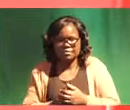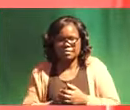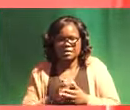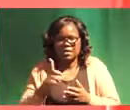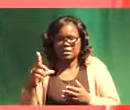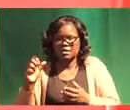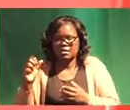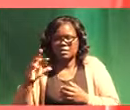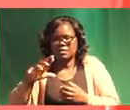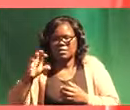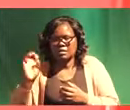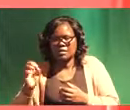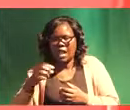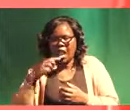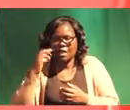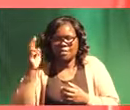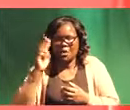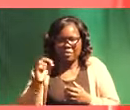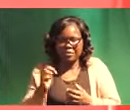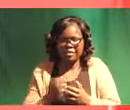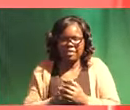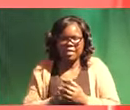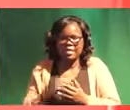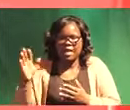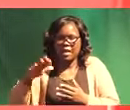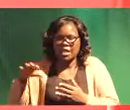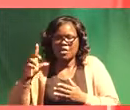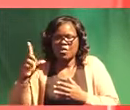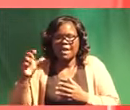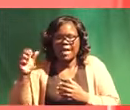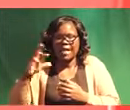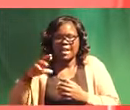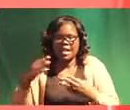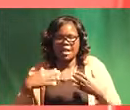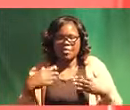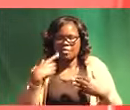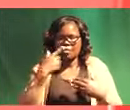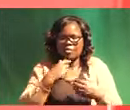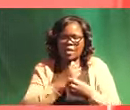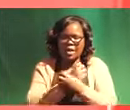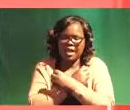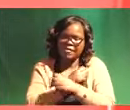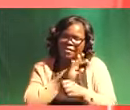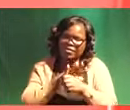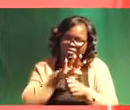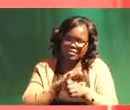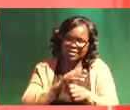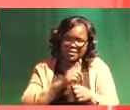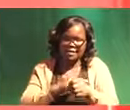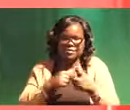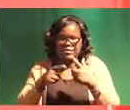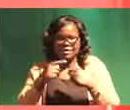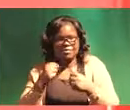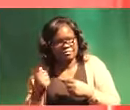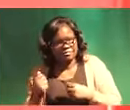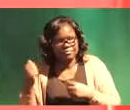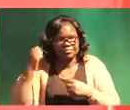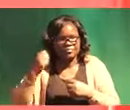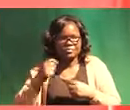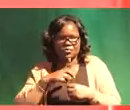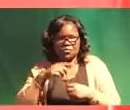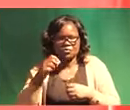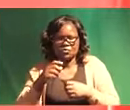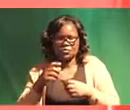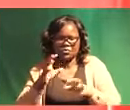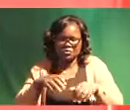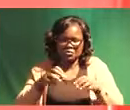Lare, Igembe North. Hii area ya Lare, watu ambao wanakupenda sana wakisikia unaingia wote wanaamuka hata hakuna kuenda